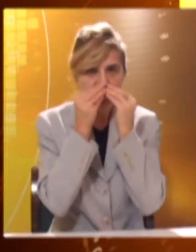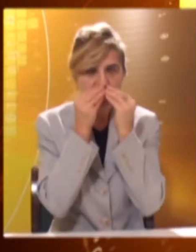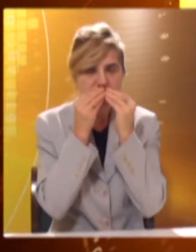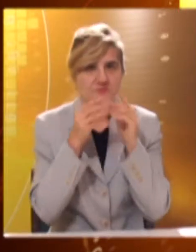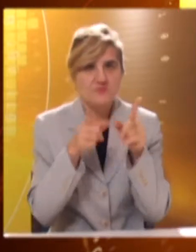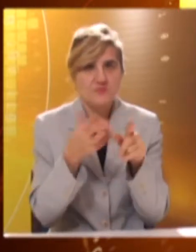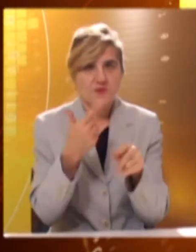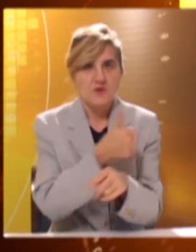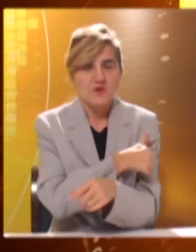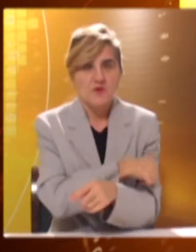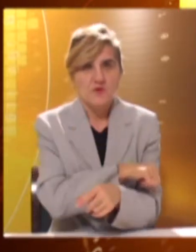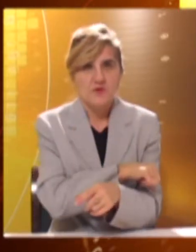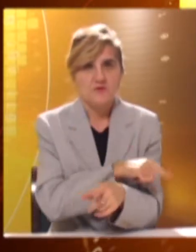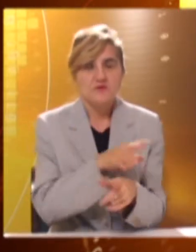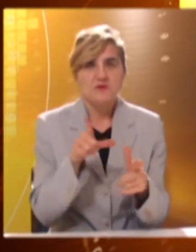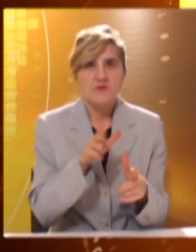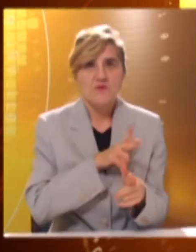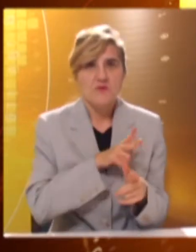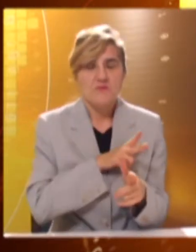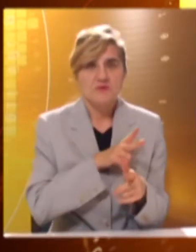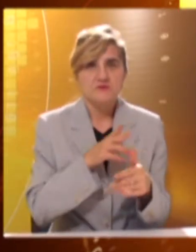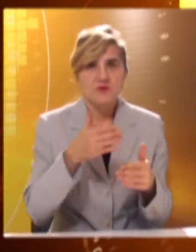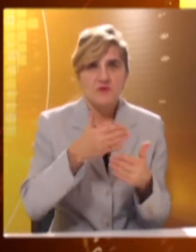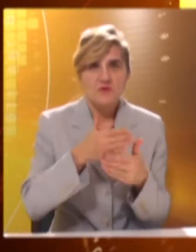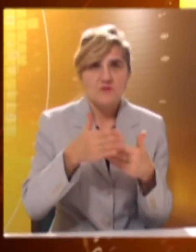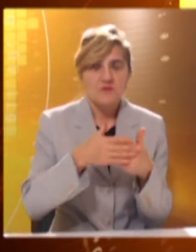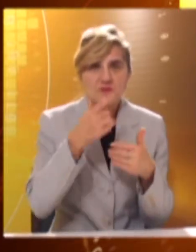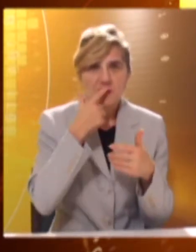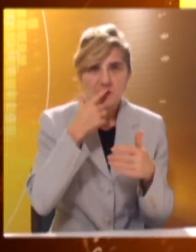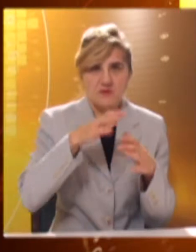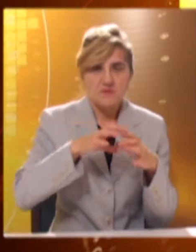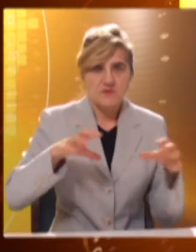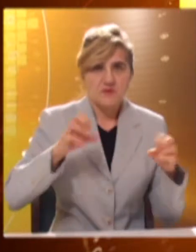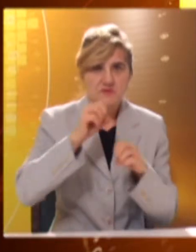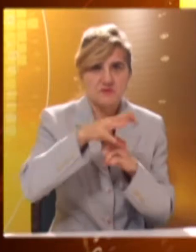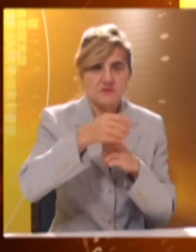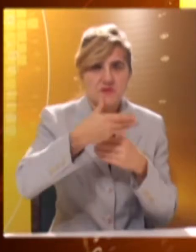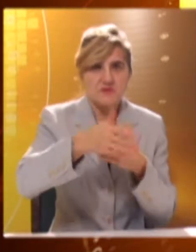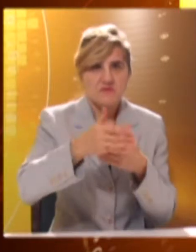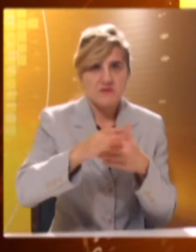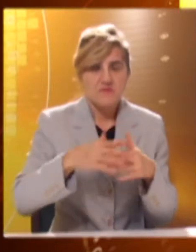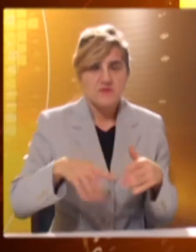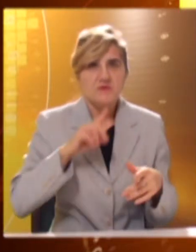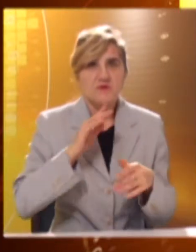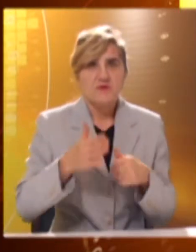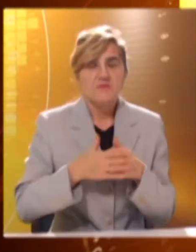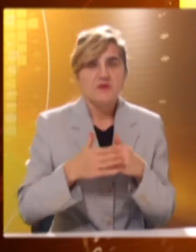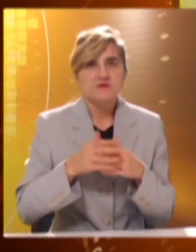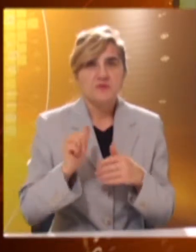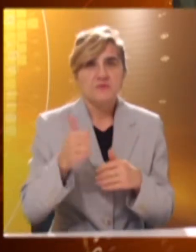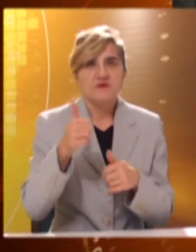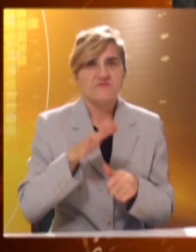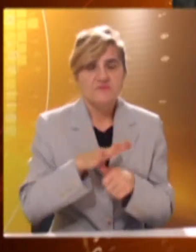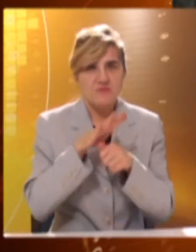godinama unazad, a posebno su kritične deonice oko kontejnera koji su postavljeni ulicama 4. juli i 1. majskoj.